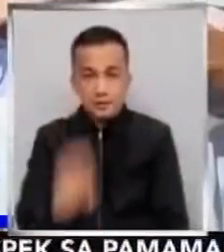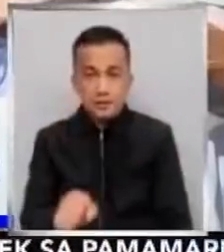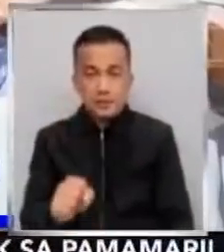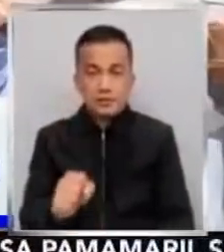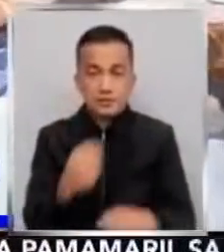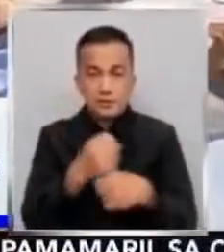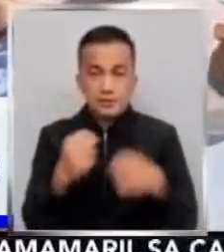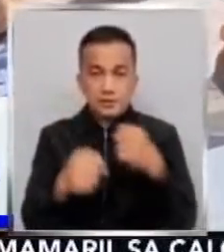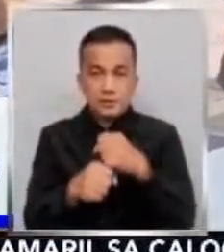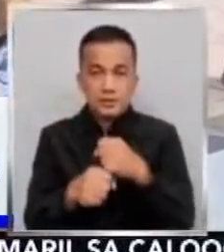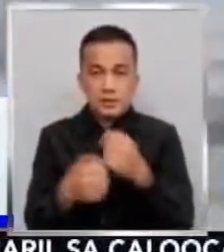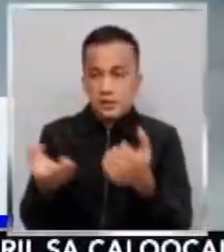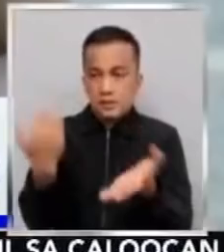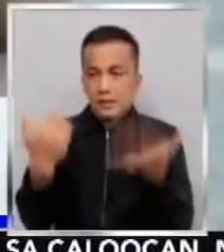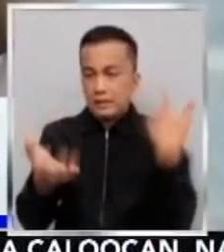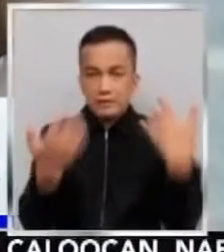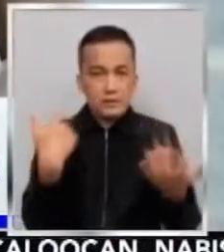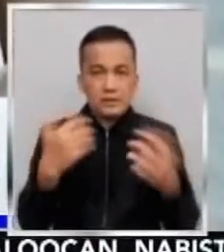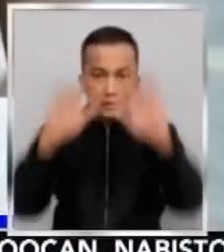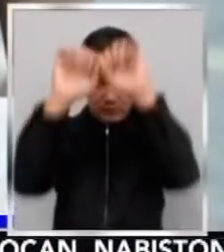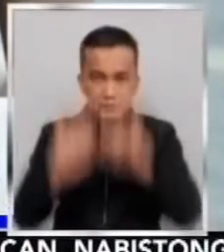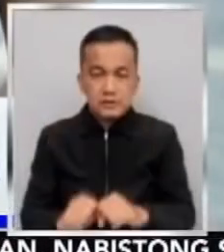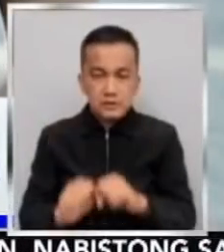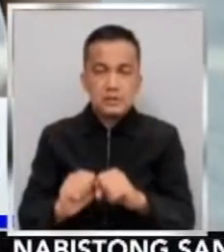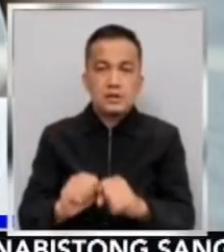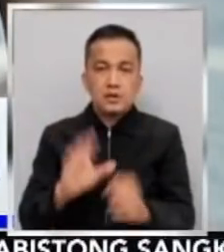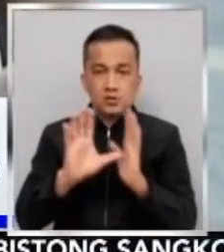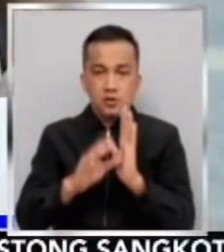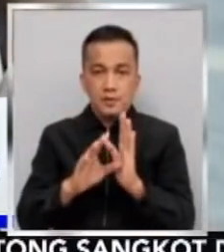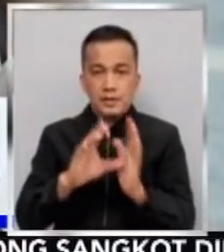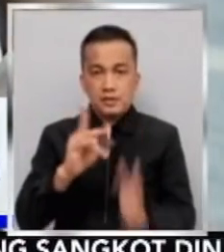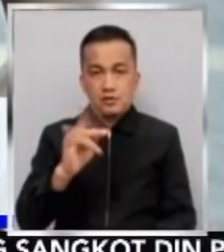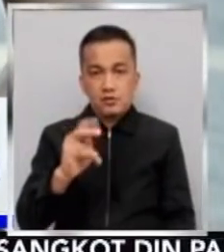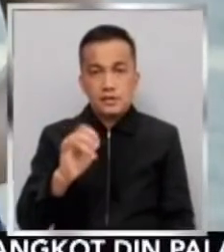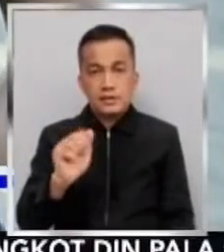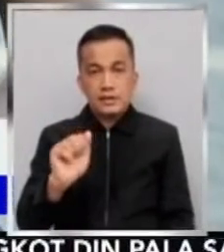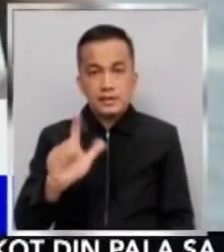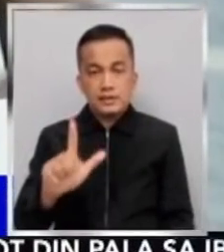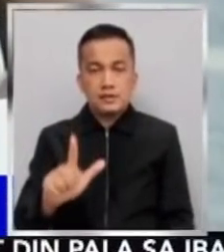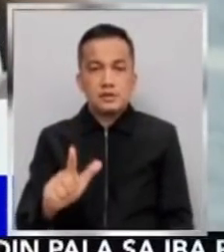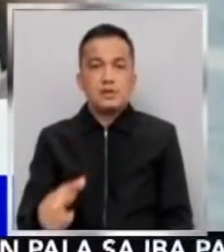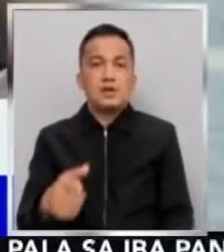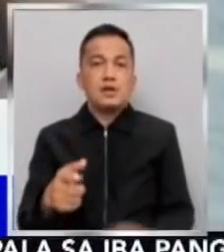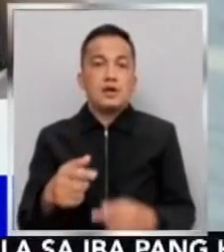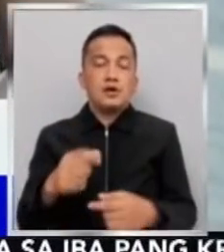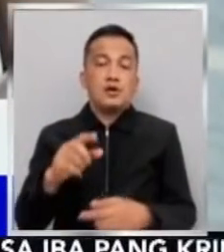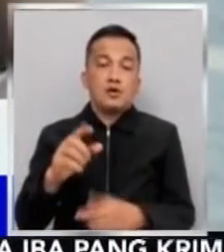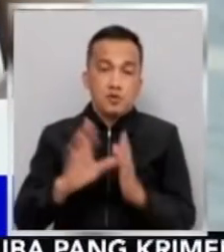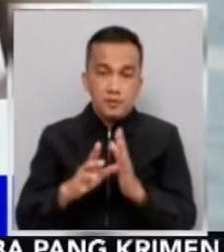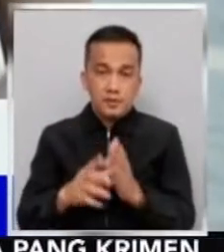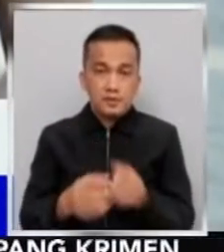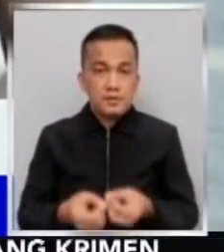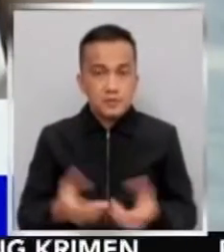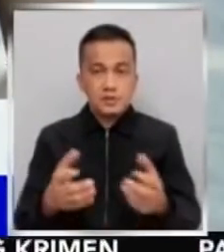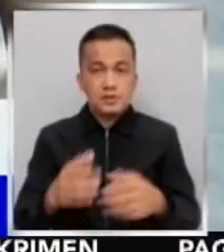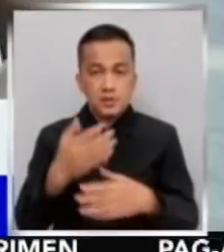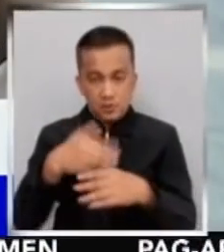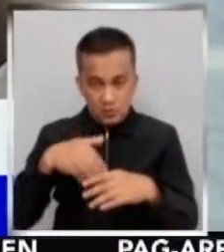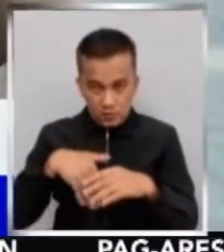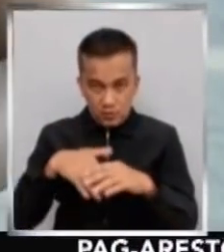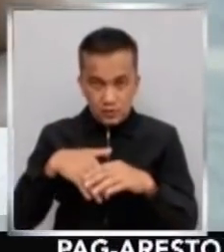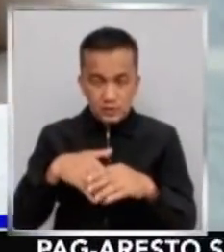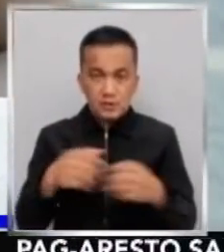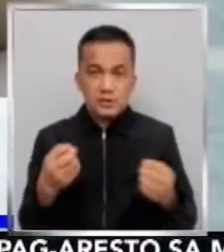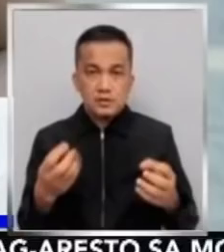mga kawani ng COMELEC Coronadal. Bagamat nagpapatupad na ang COMELEC ng kaunting kaluwagan sa pangangampanya, ngayong karamihan ng mga lugar sa bansa